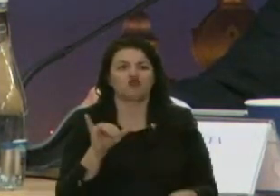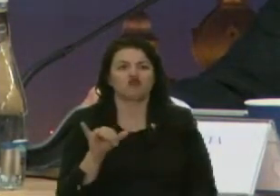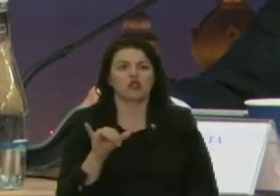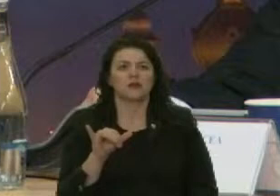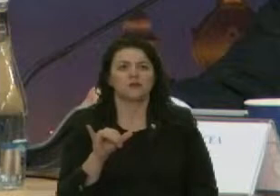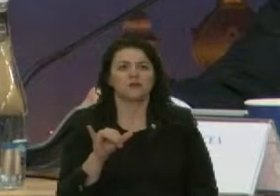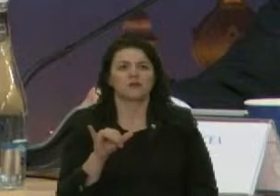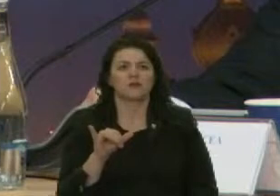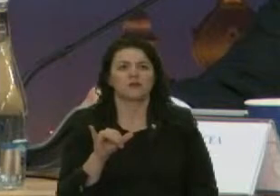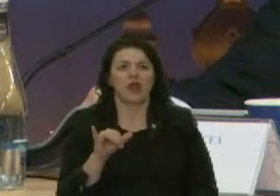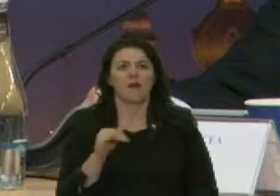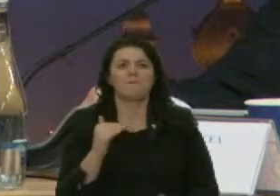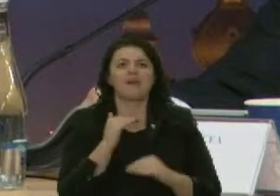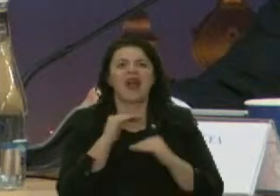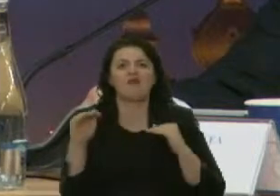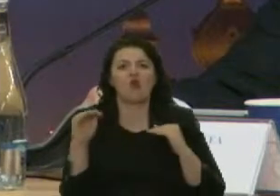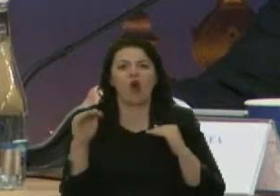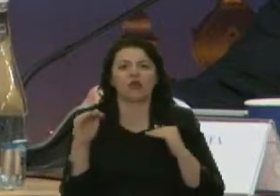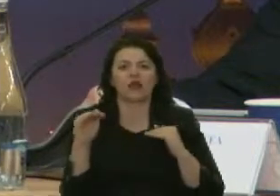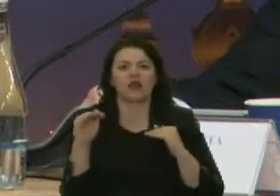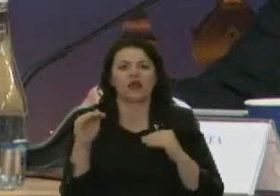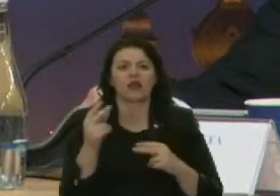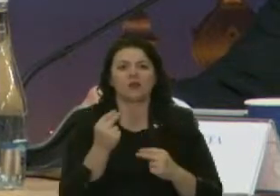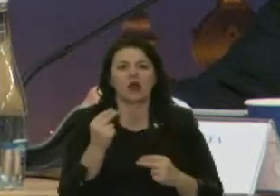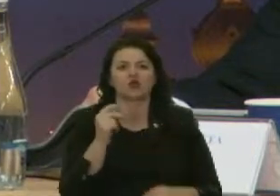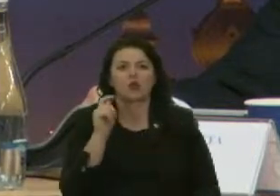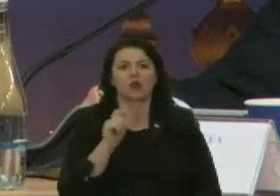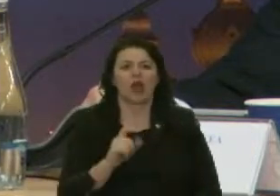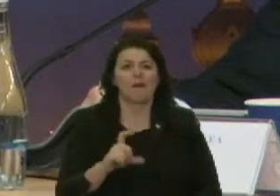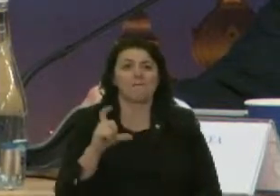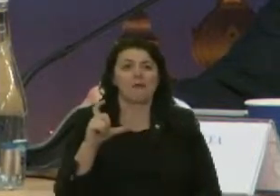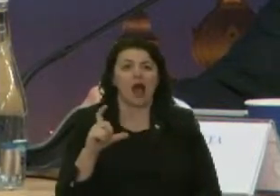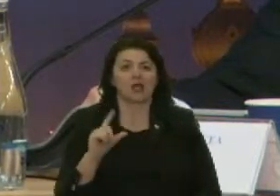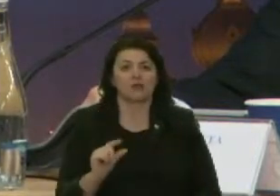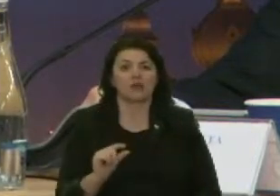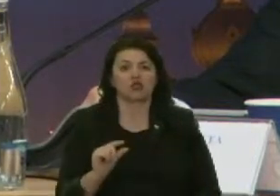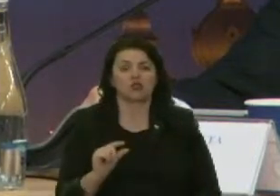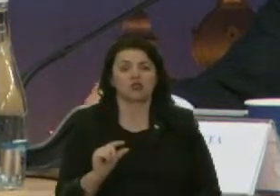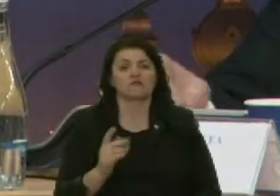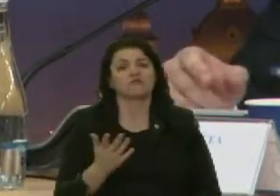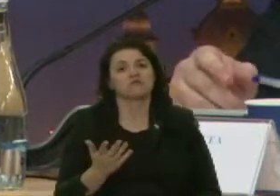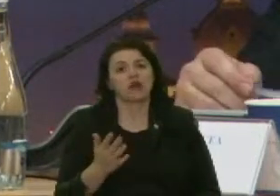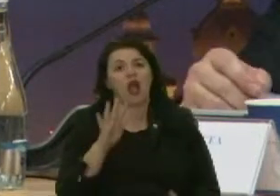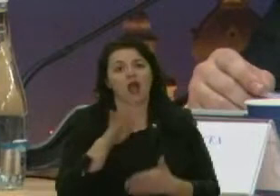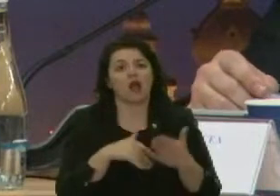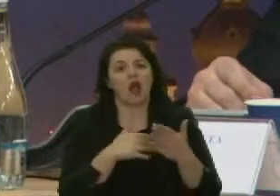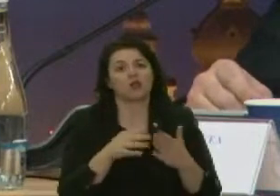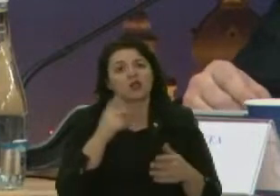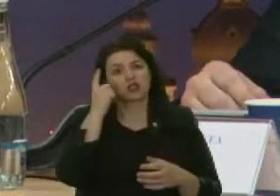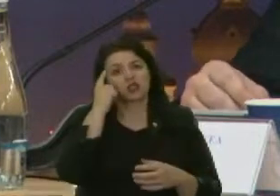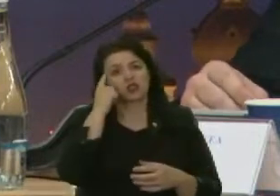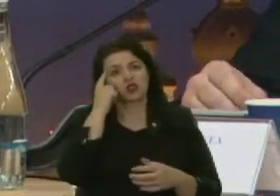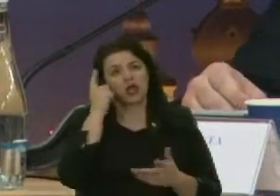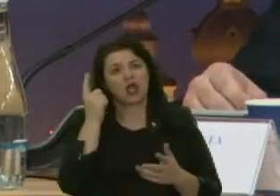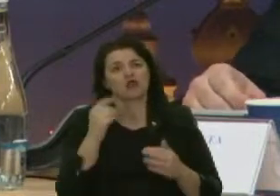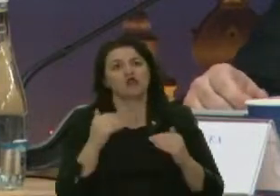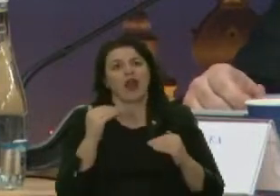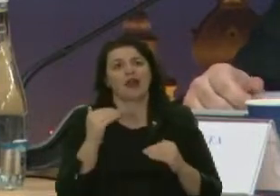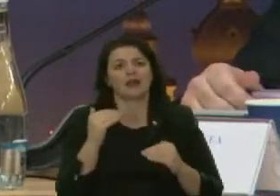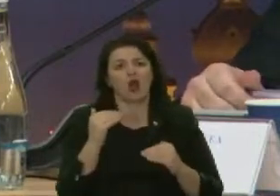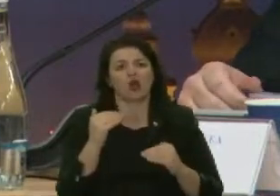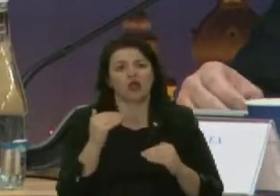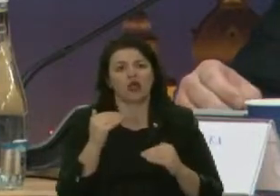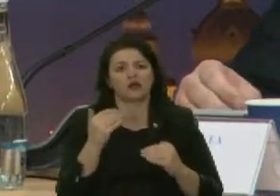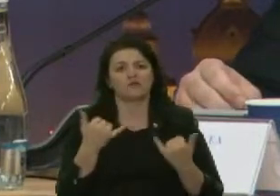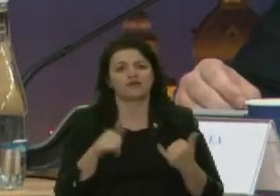ă plafoanele pentru proiecte mari pe proiecte mici Stabiliți un cadru previzibil ca să știe fiecare acolo În ce categorie și cât